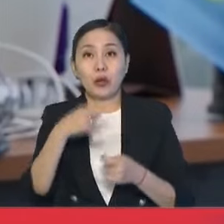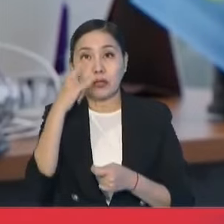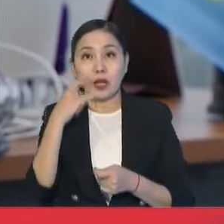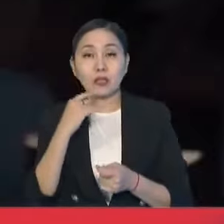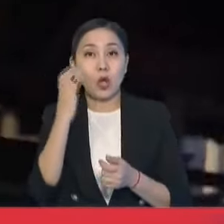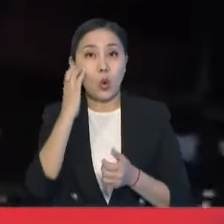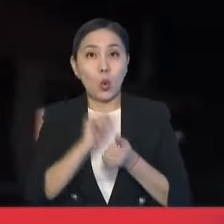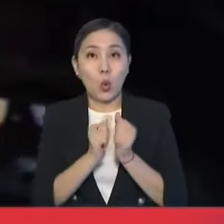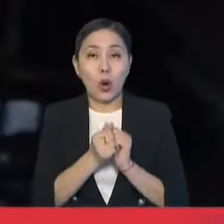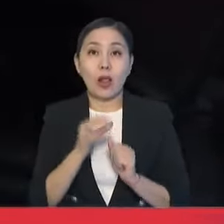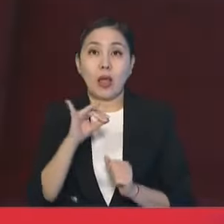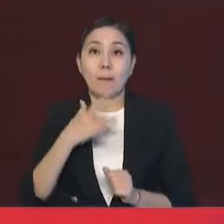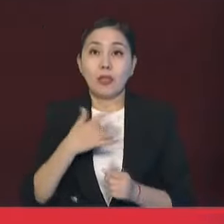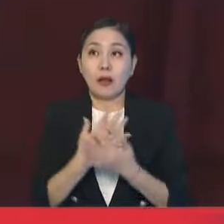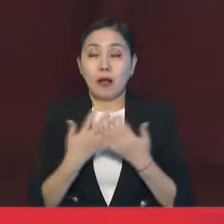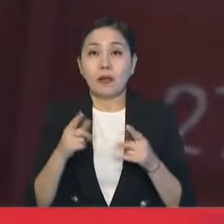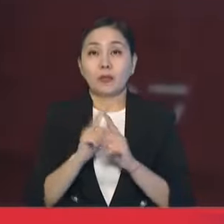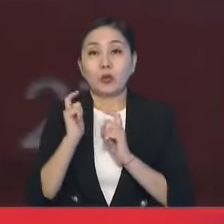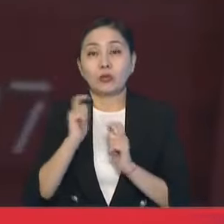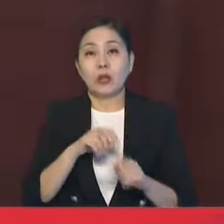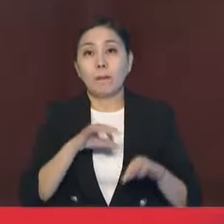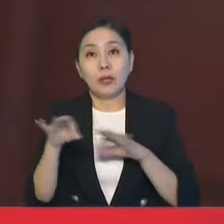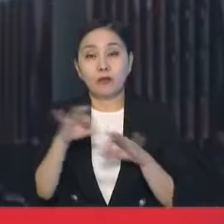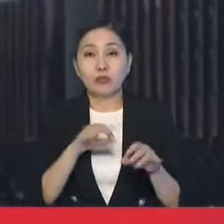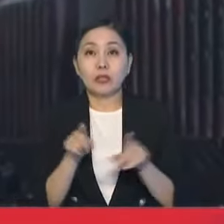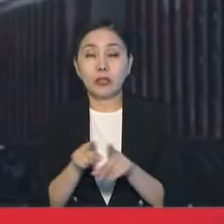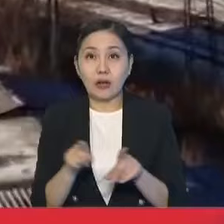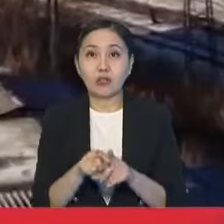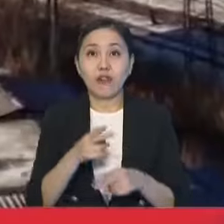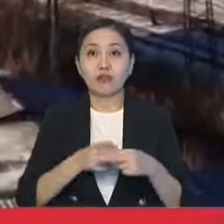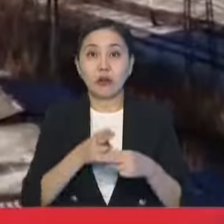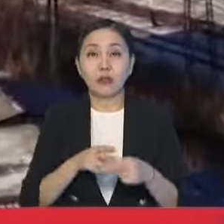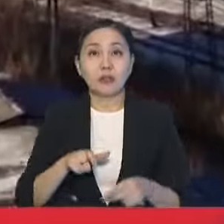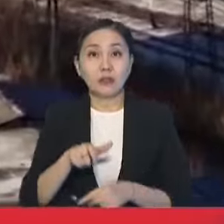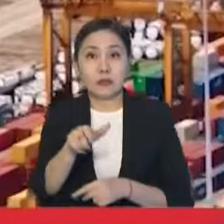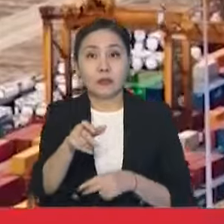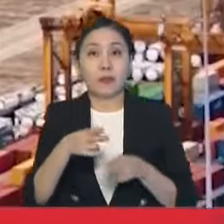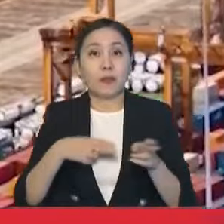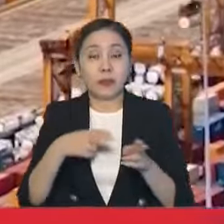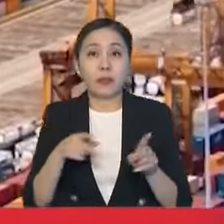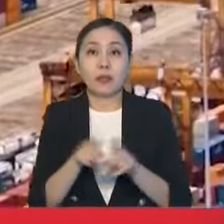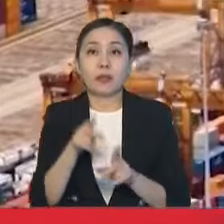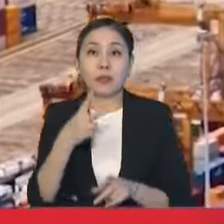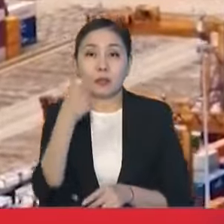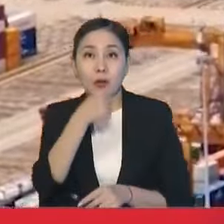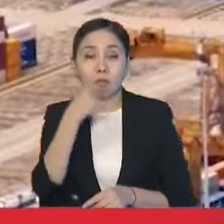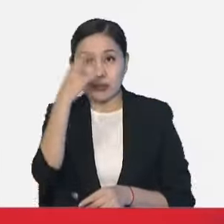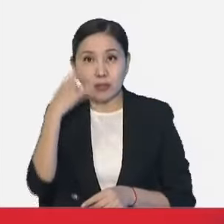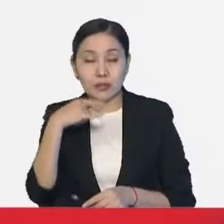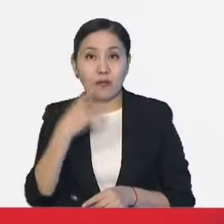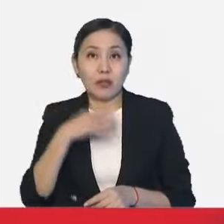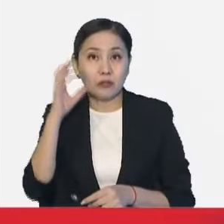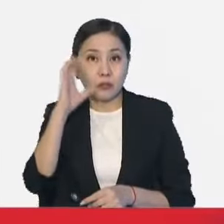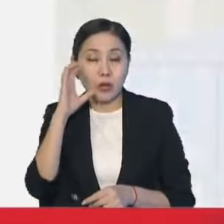минеральные удобрения. Экспортно-импортные грузоперевозки в основном осуществляются железнодорожным транспортом. В 2023 году из Казахстана в нашу